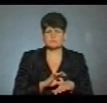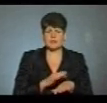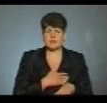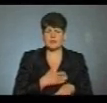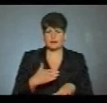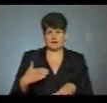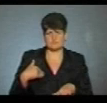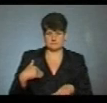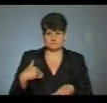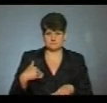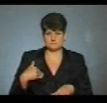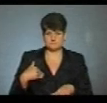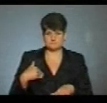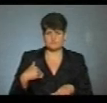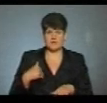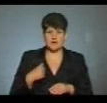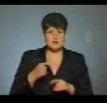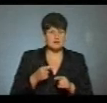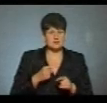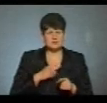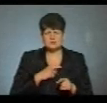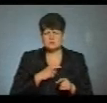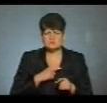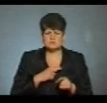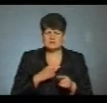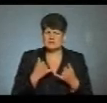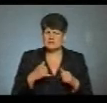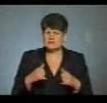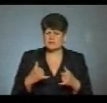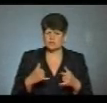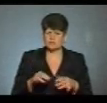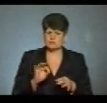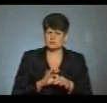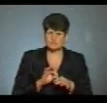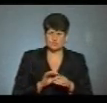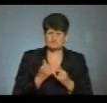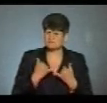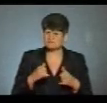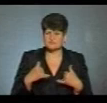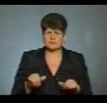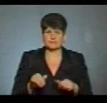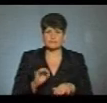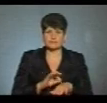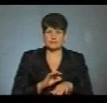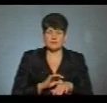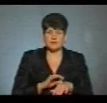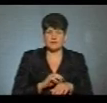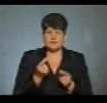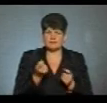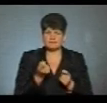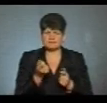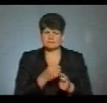легенева тканина, причому уражається вона дуже дивно, ну, неочікувано, не вогнищево,